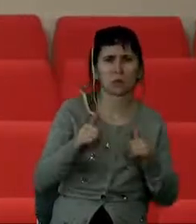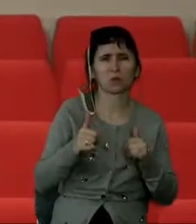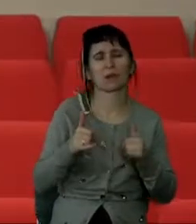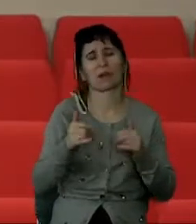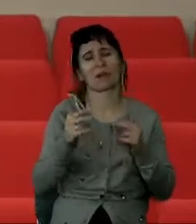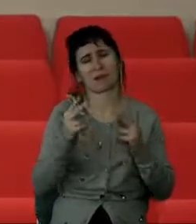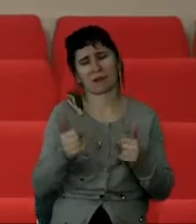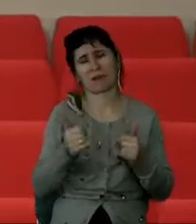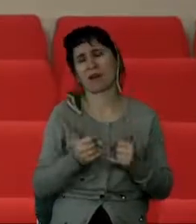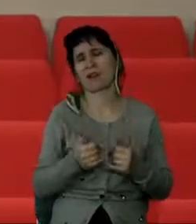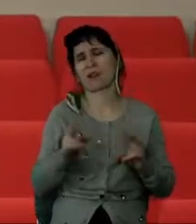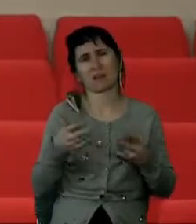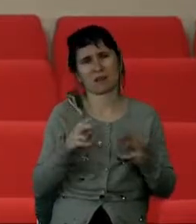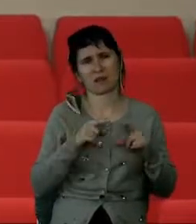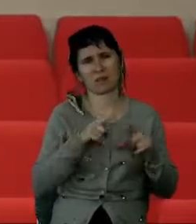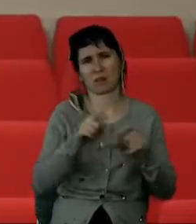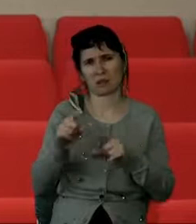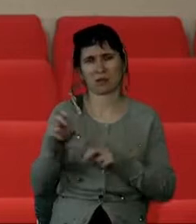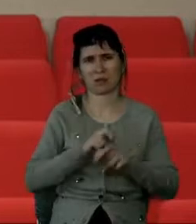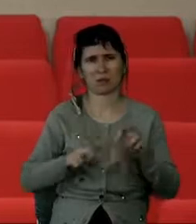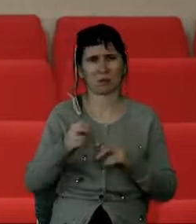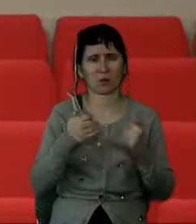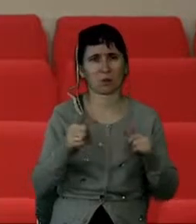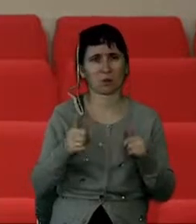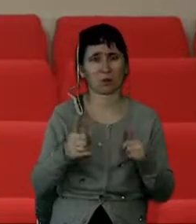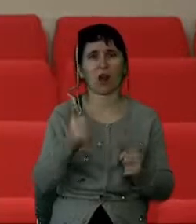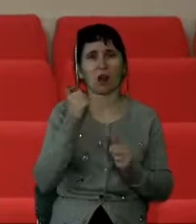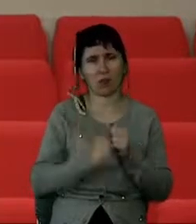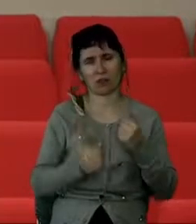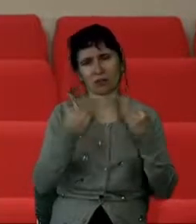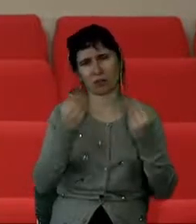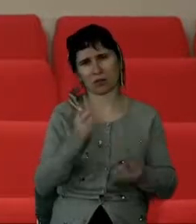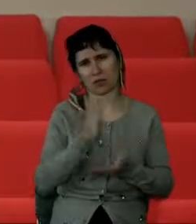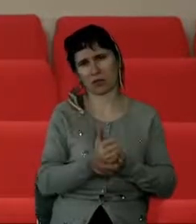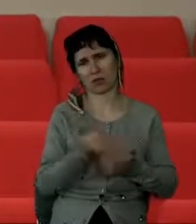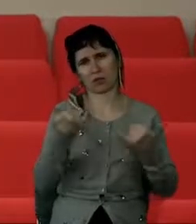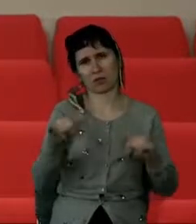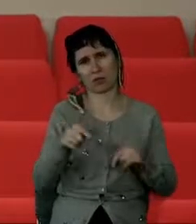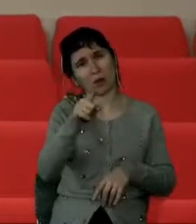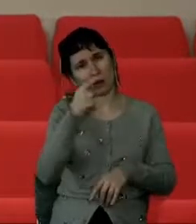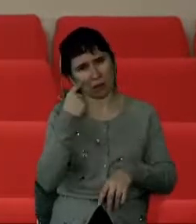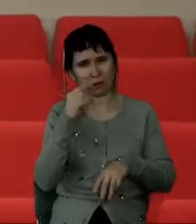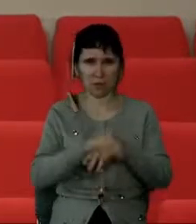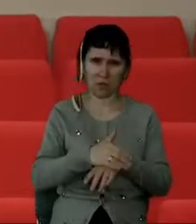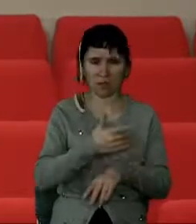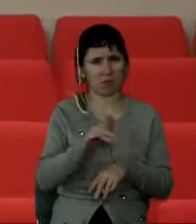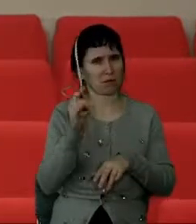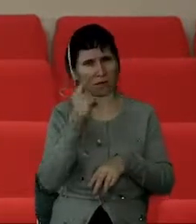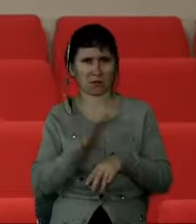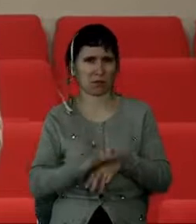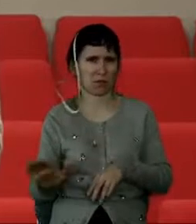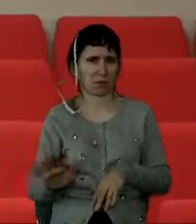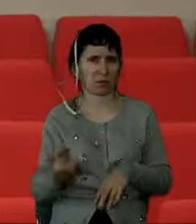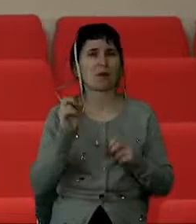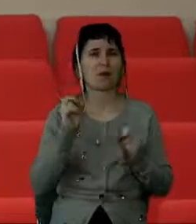вони є в кожному дні. Просто чи ти помічаєш їх, чи я помічаю їх. І коли